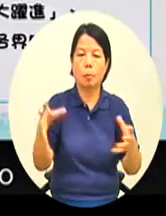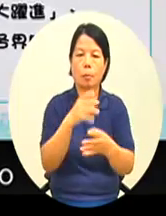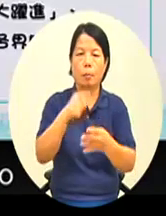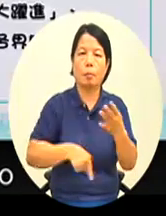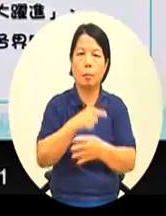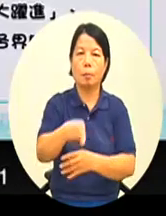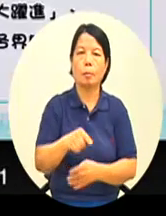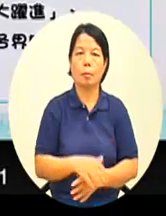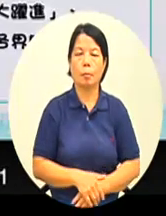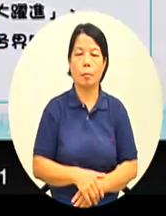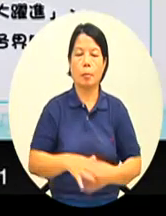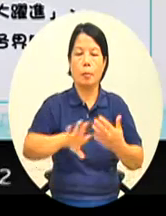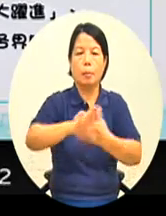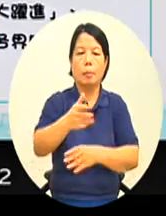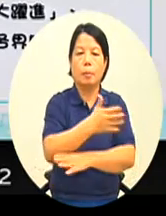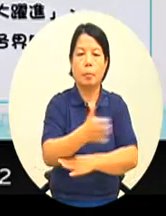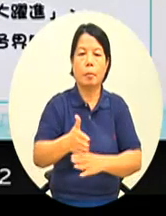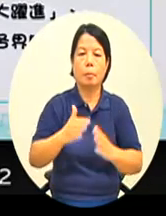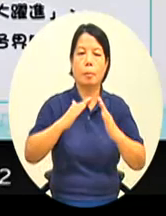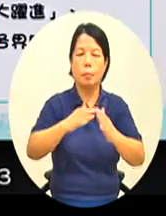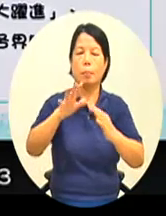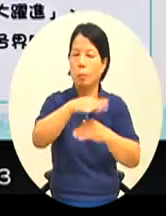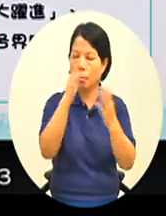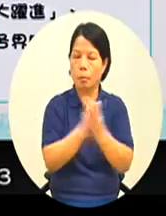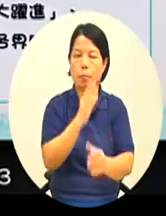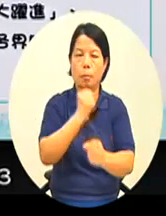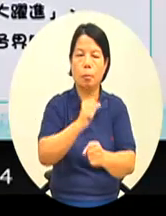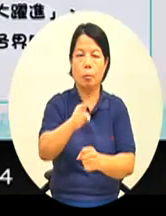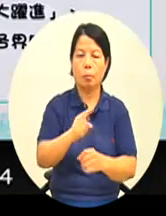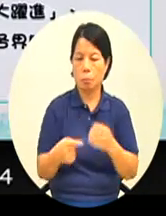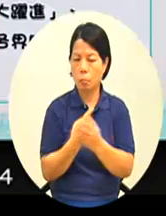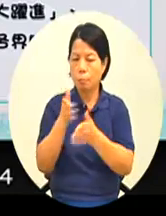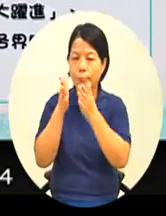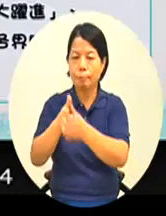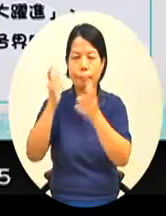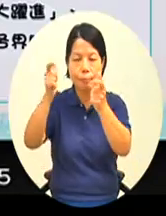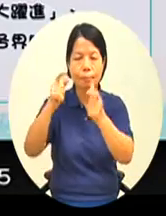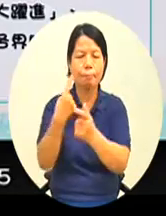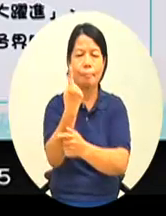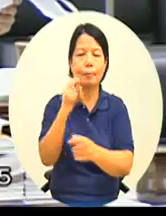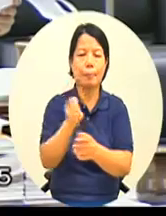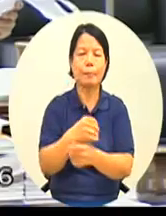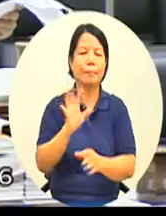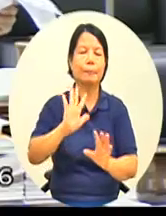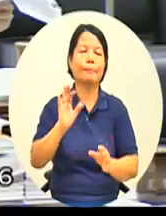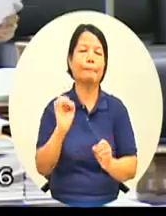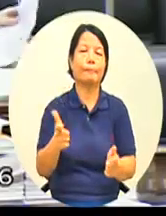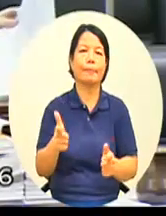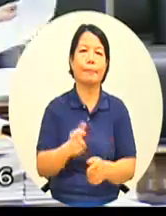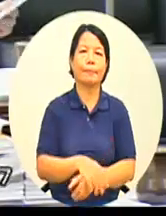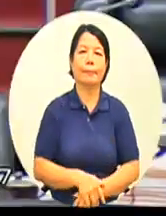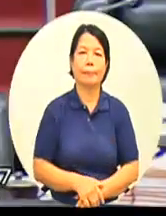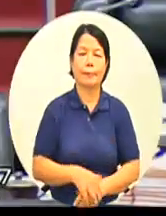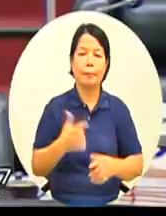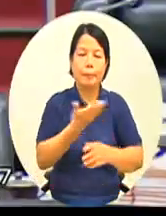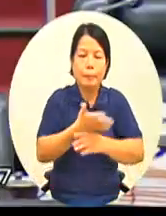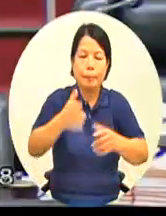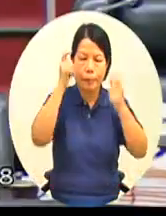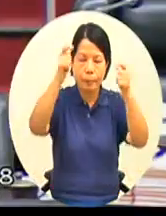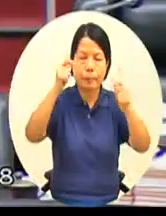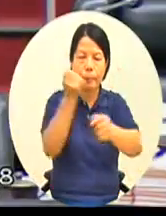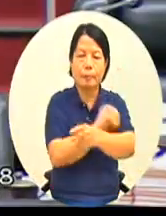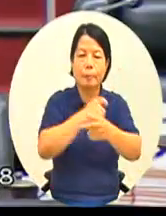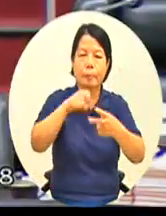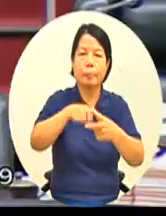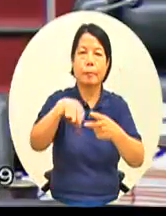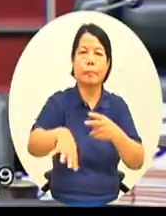些其他的县市也都有在做，并不是只有高雄。但如果真的要让高雄的劳工